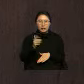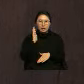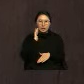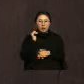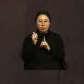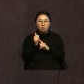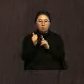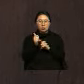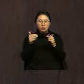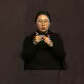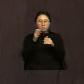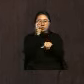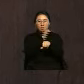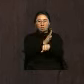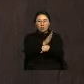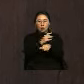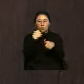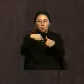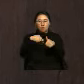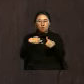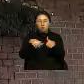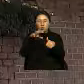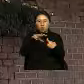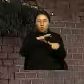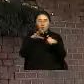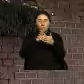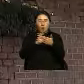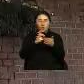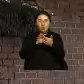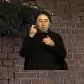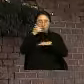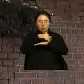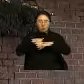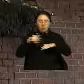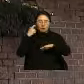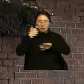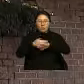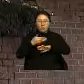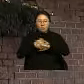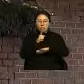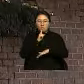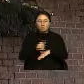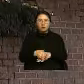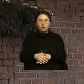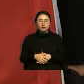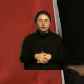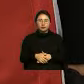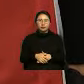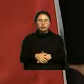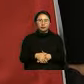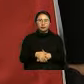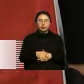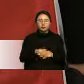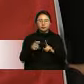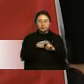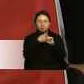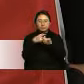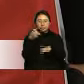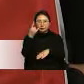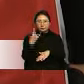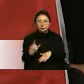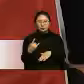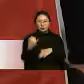대통령의 사저를 사들여 교육의 장으로 활용하겠다 는 계획에 반대하고 나선 겁니다 일산 연합회 측은